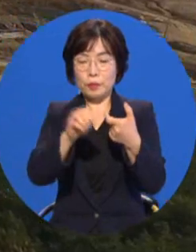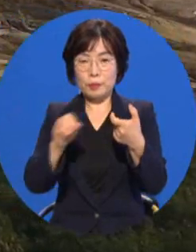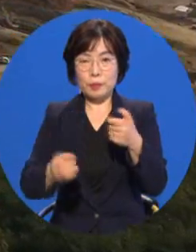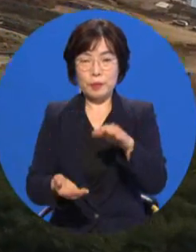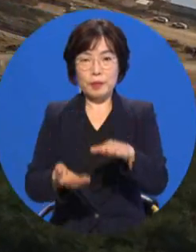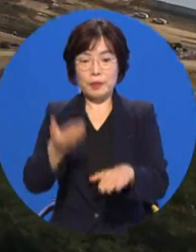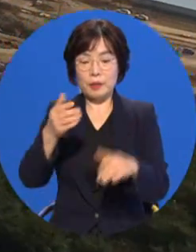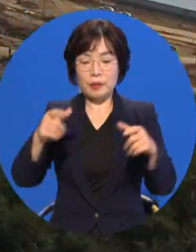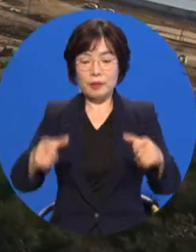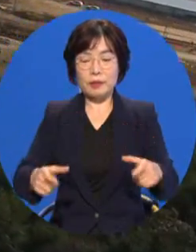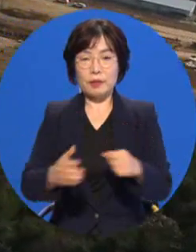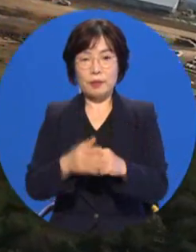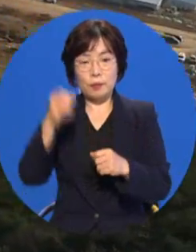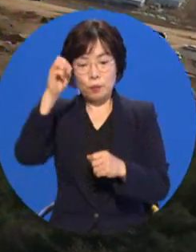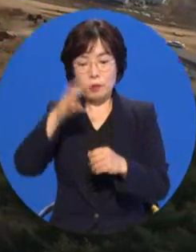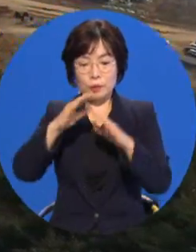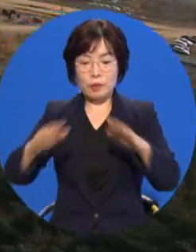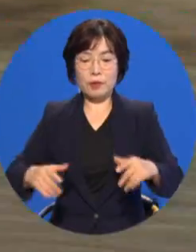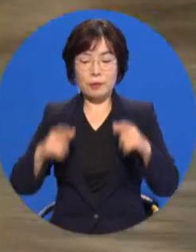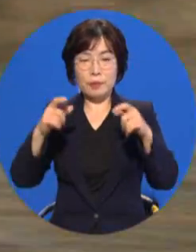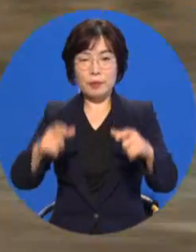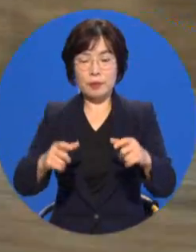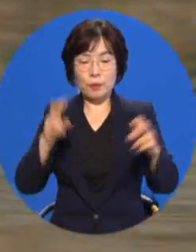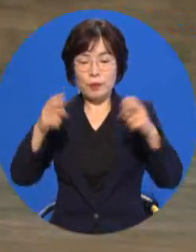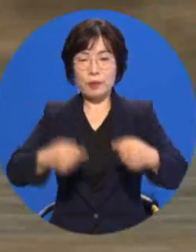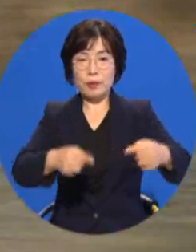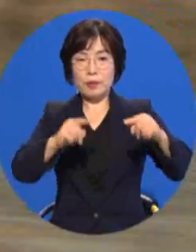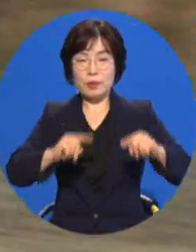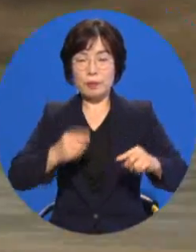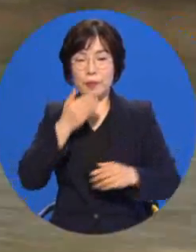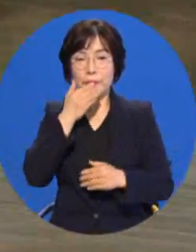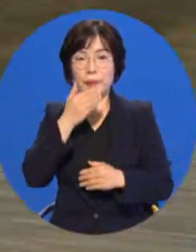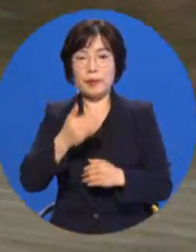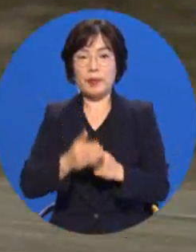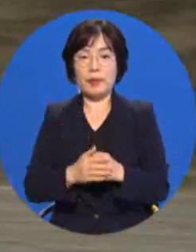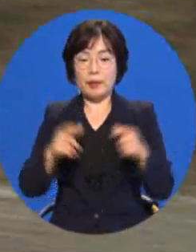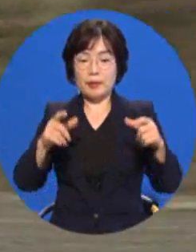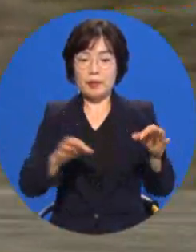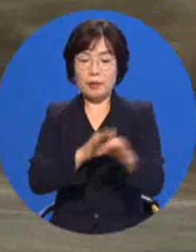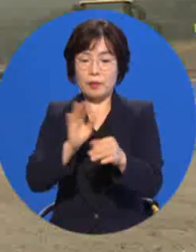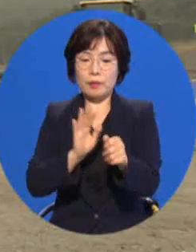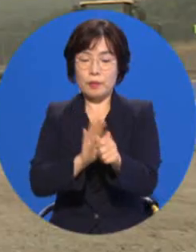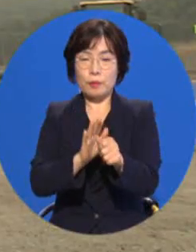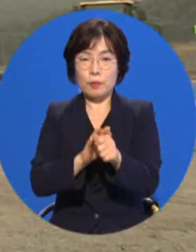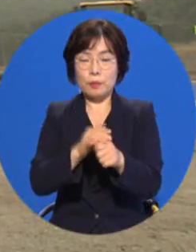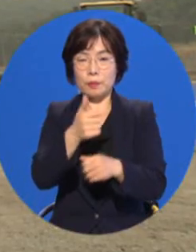이상 범위에서 광주와 전남 지역 소재 업체가 참여할 수 있게 돼 지역